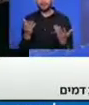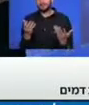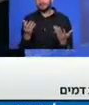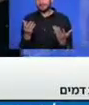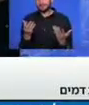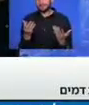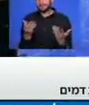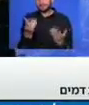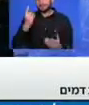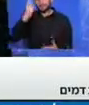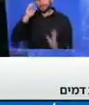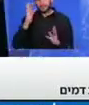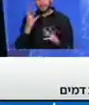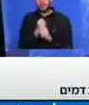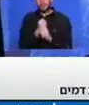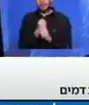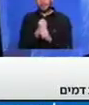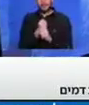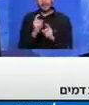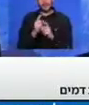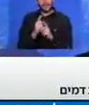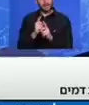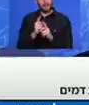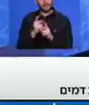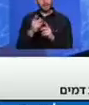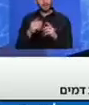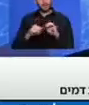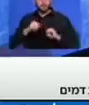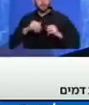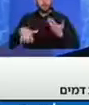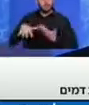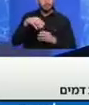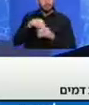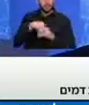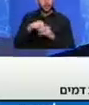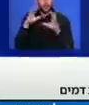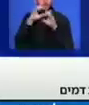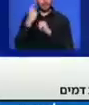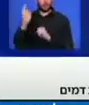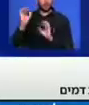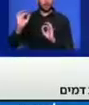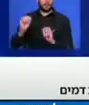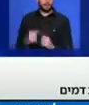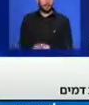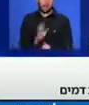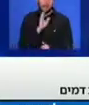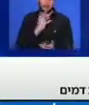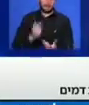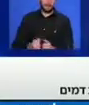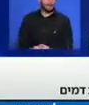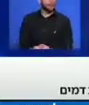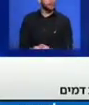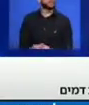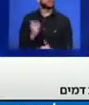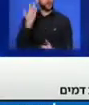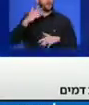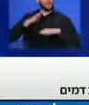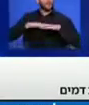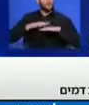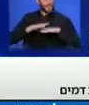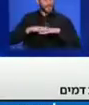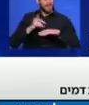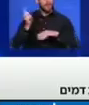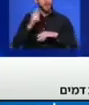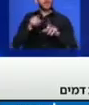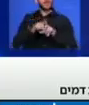אני יודע, איך הוא מצליח להתנהל בתוך העמדה המאוד בעייתית הזאת? יש, כשהוא נכנס לתפקיד, גם לאורך התפקיד, הוא בא